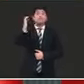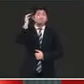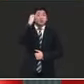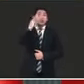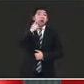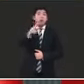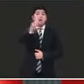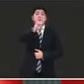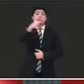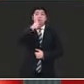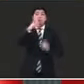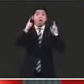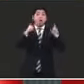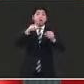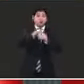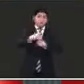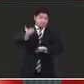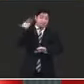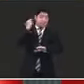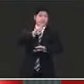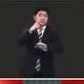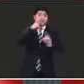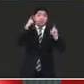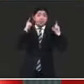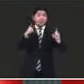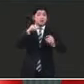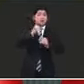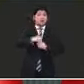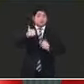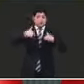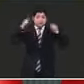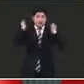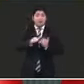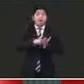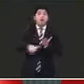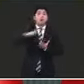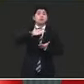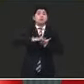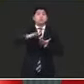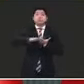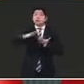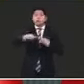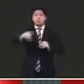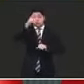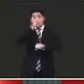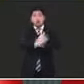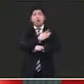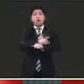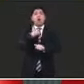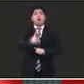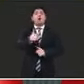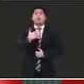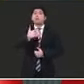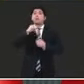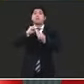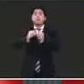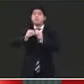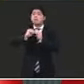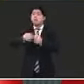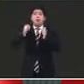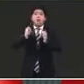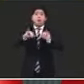20 yılda geçtiğimiz 20 yılda yaptığımız düzenlemelerle ülkemizin kanayan yaralarından